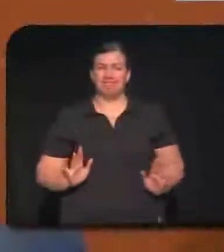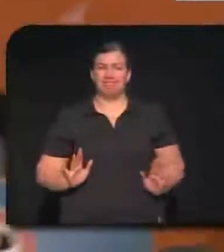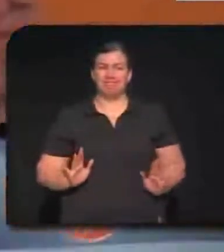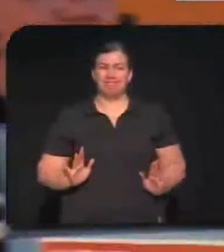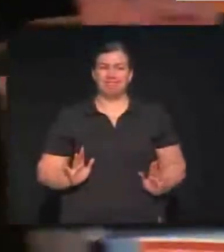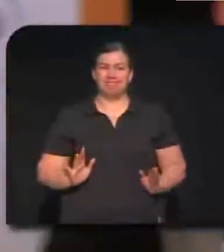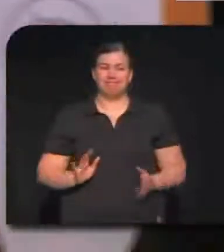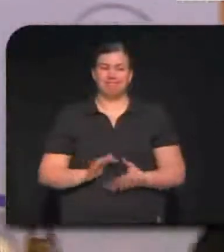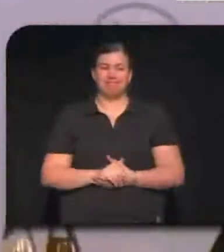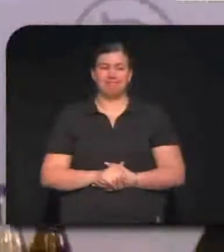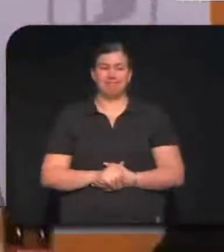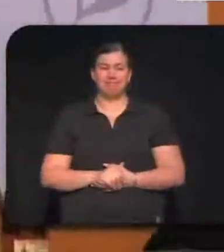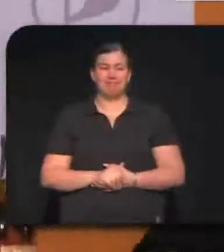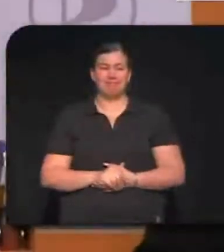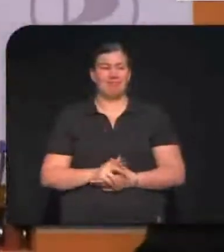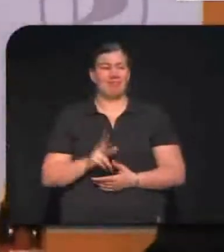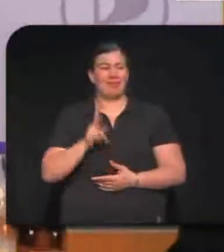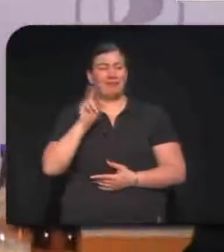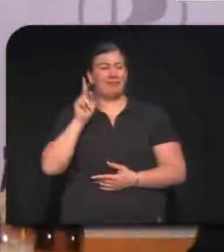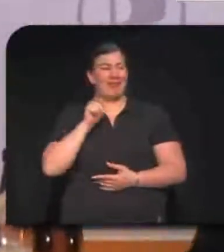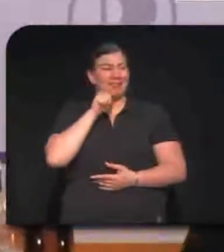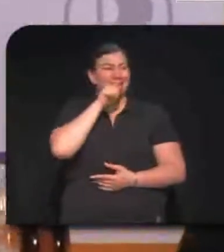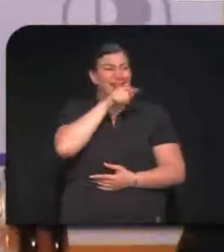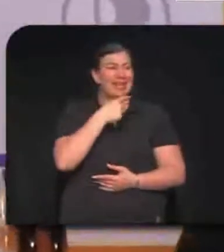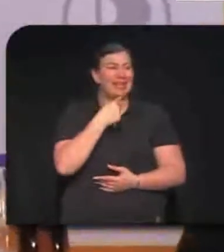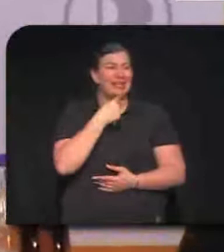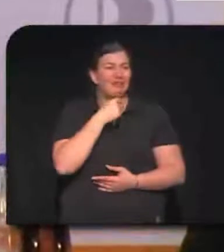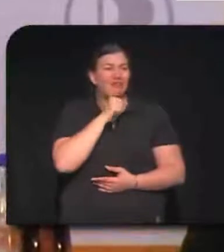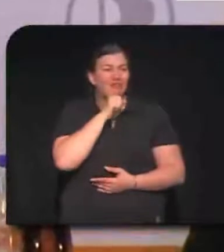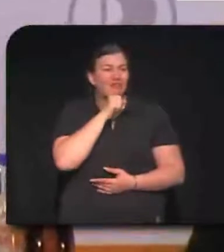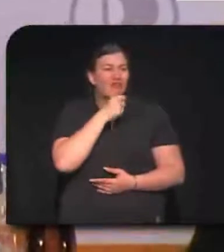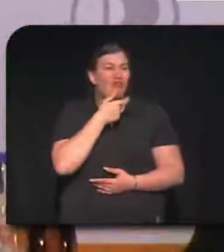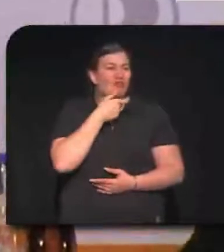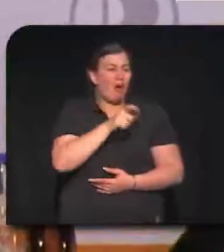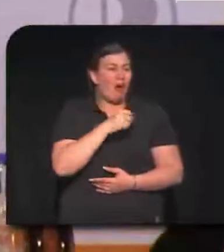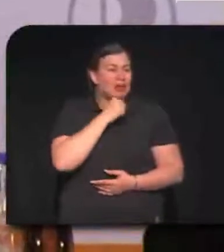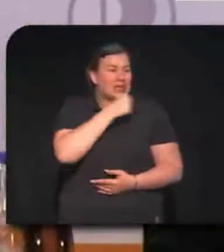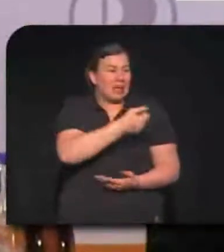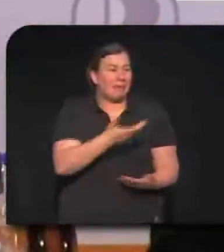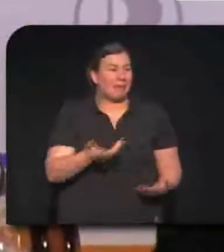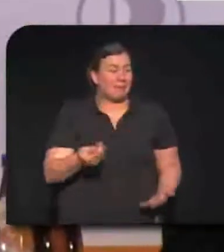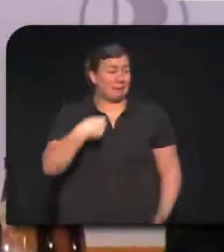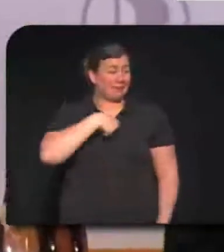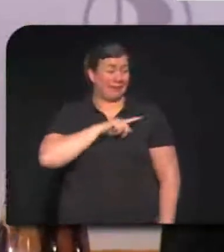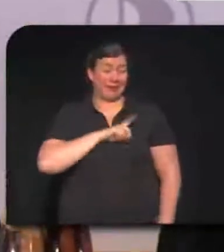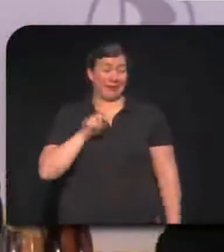wir hatten denn dir das Wort erteilt ich nicht und ich war der Versammlungsleiter